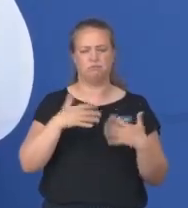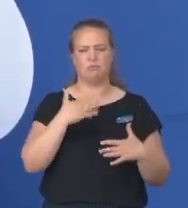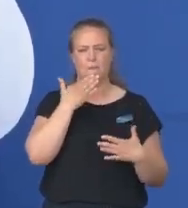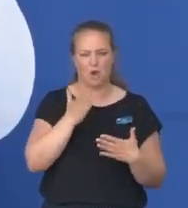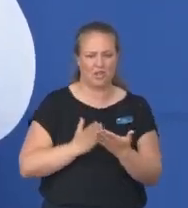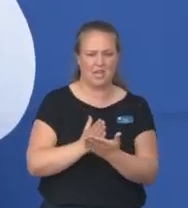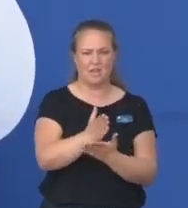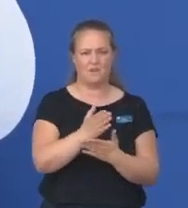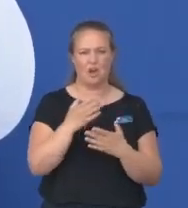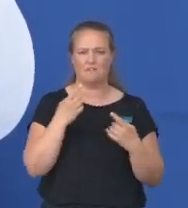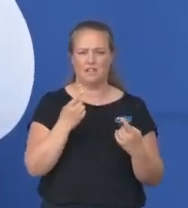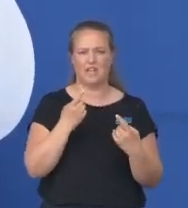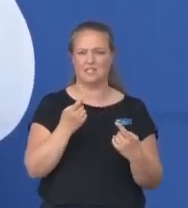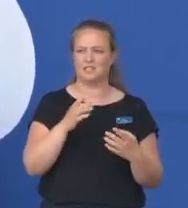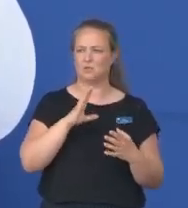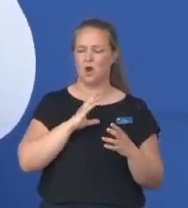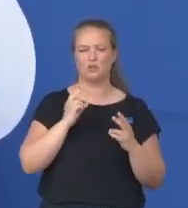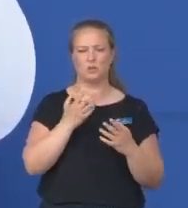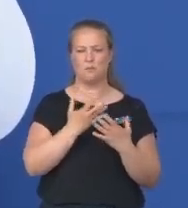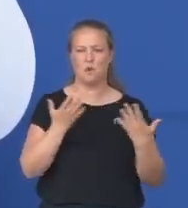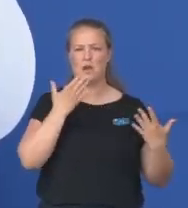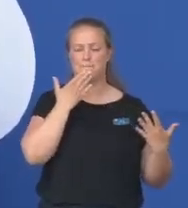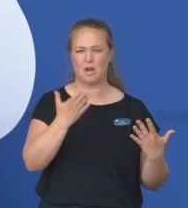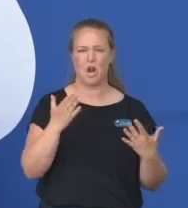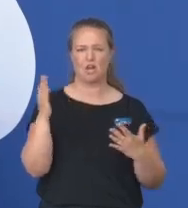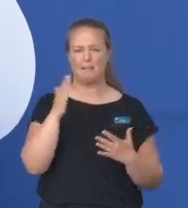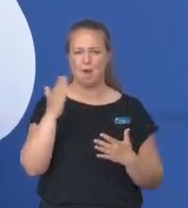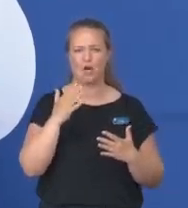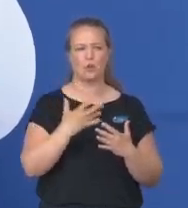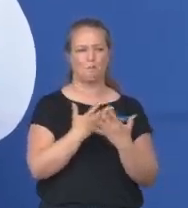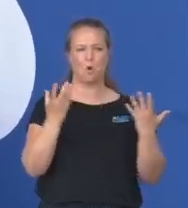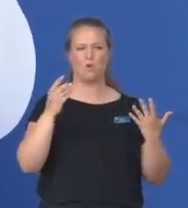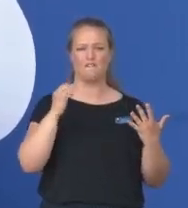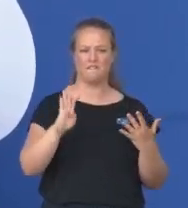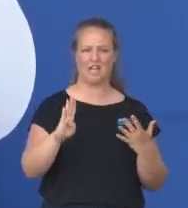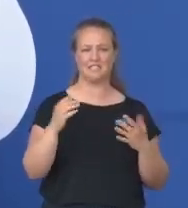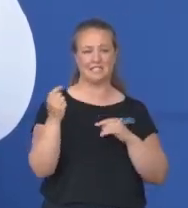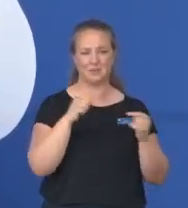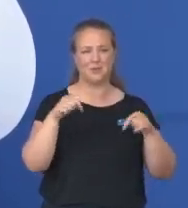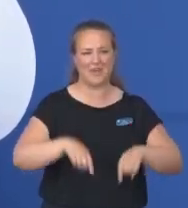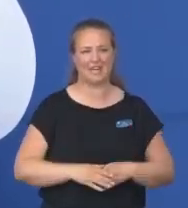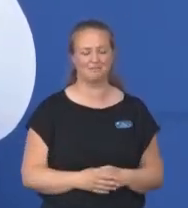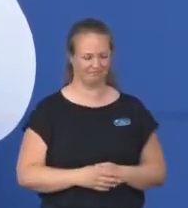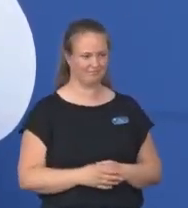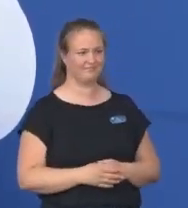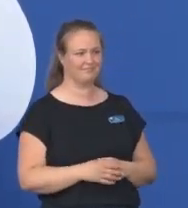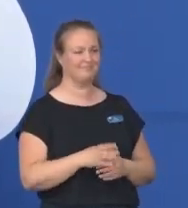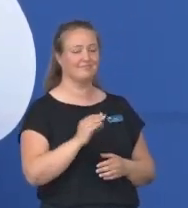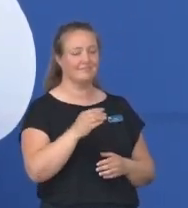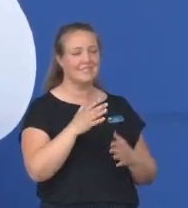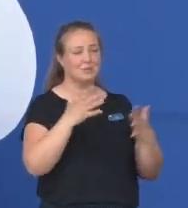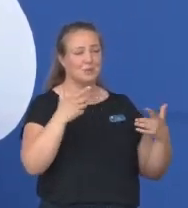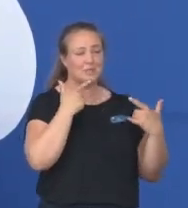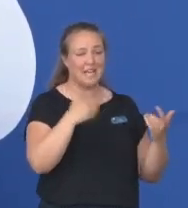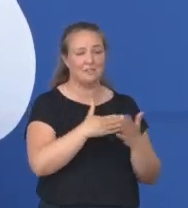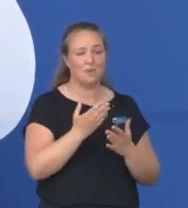fantastiskt att ta klimat- och biologisk mångfald-diskussionen hit. Fantastiskt. Rosanna. Jag vill bara säga ett stort tack från Workman.